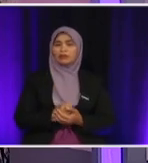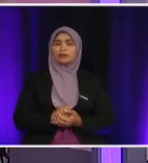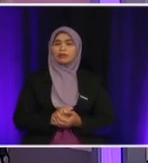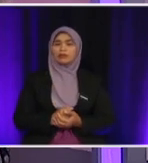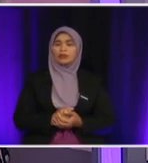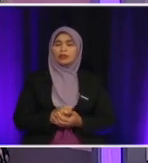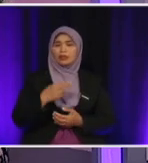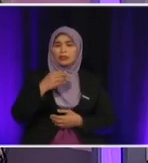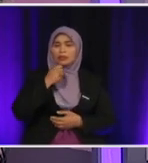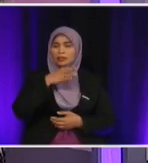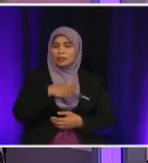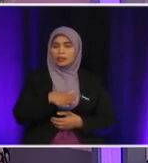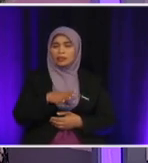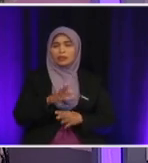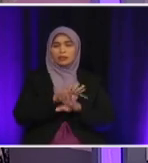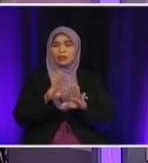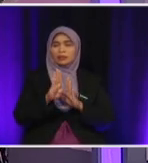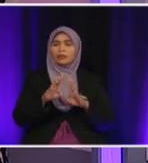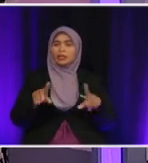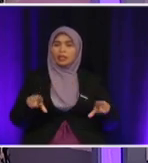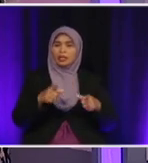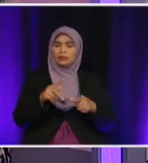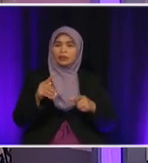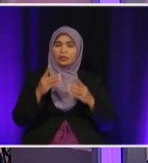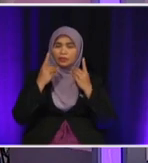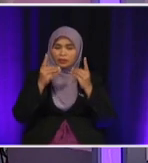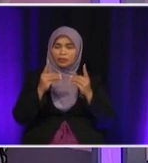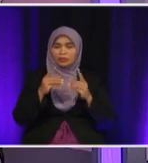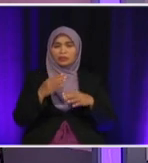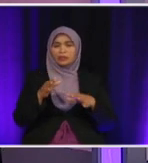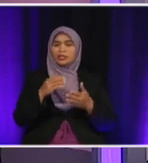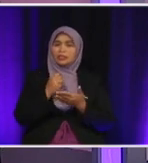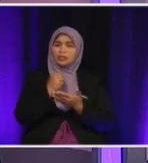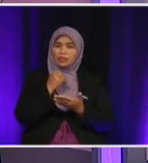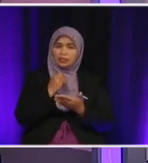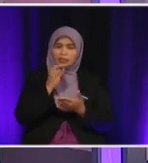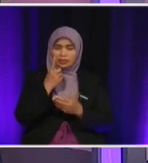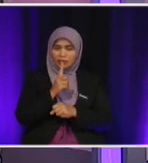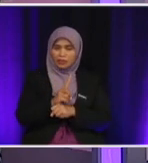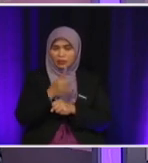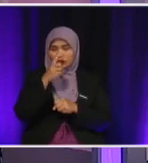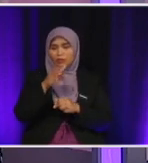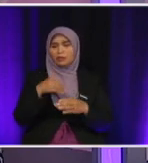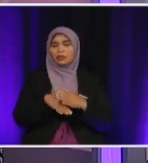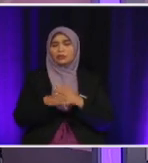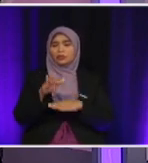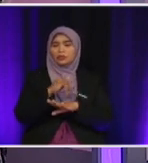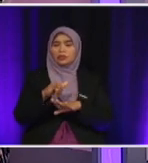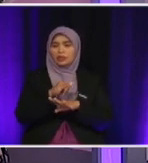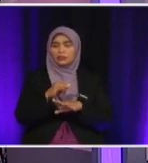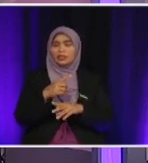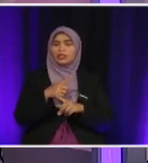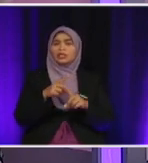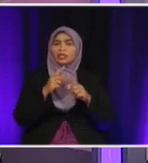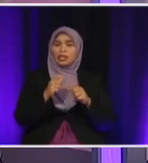Rasulullah tidak melakukan dosa Rasulullah dijamin masuk surga tetapi Rasulullah tetap menunaikan ibadah ibadah sunnah